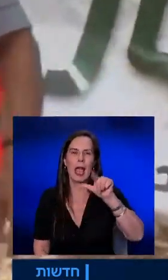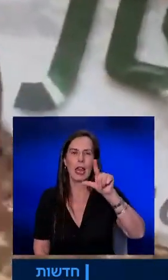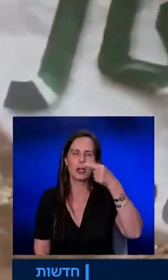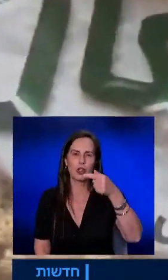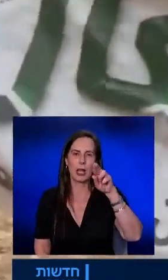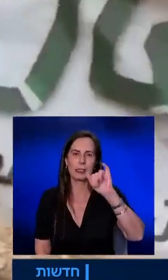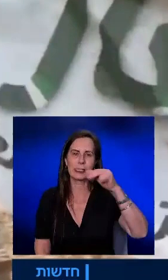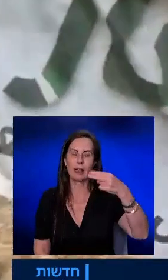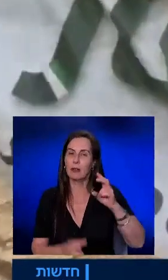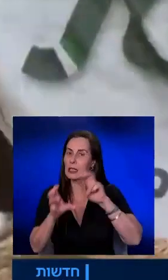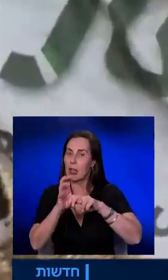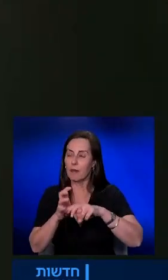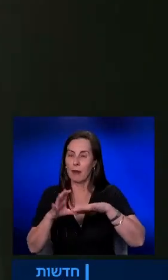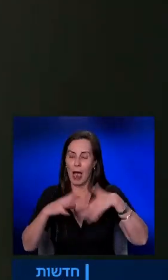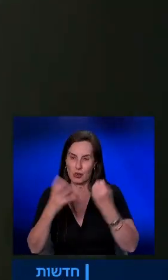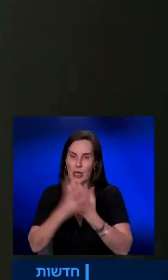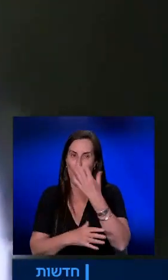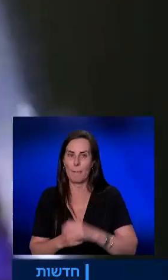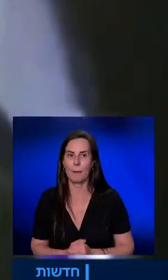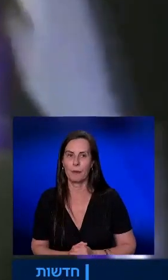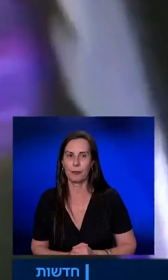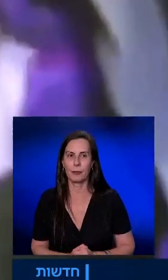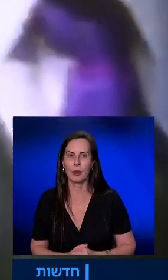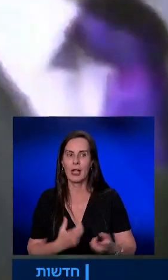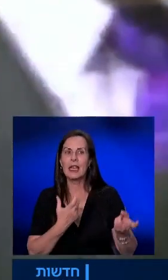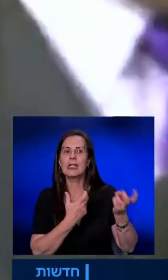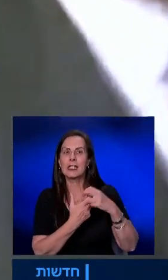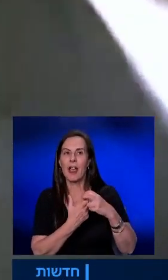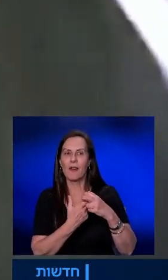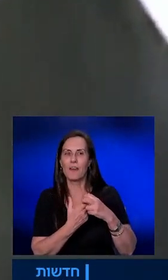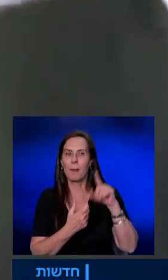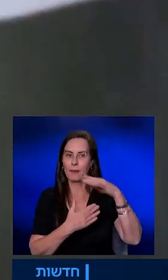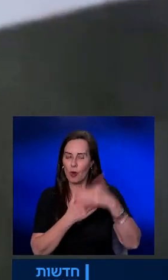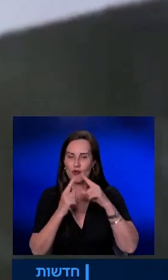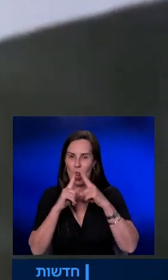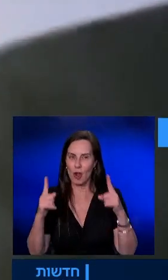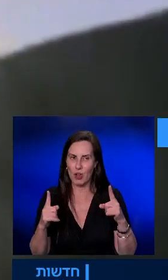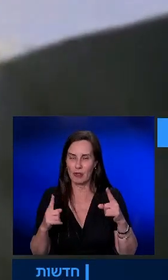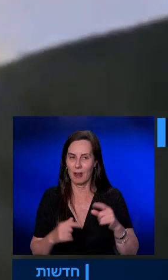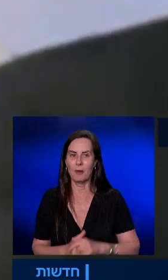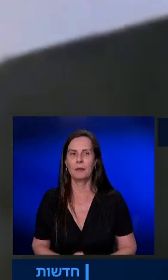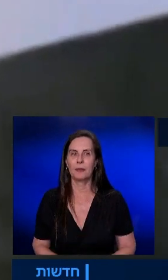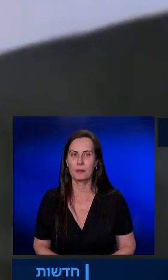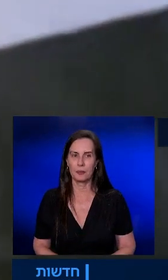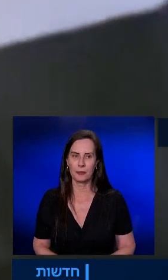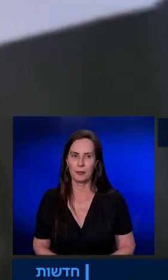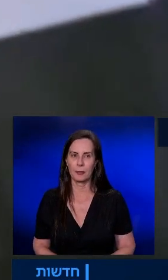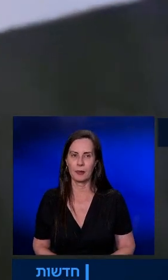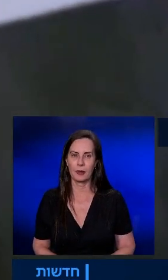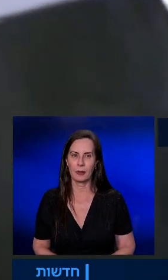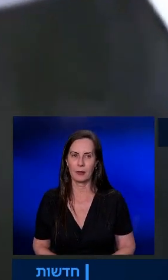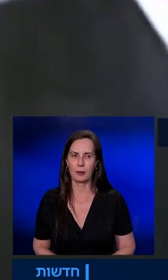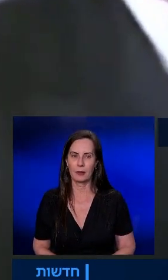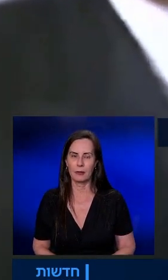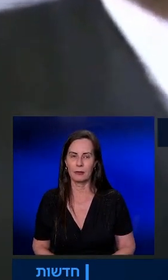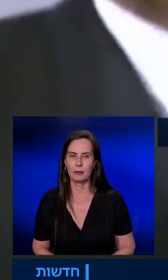אליו הצטרפה מעט אחרי הקמתו. ונדמת אלה פריף אל-ג'זירה פרובע לאחיר מן אל-עם אל-אוול מן עומר אל-ג'זירה הזמילה